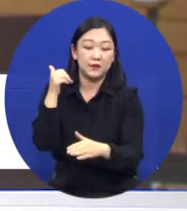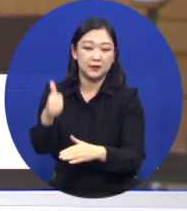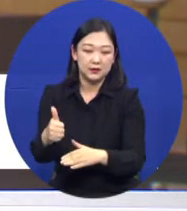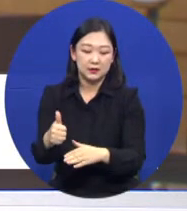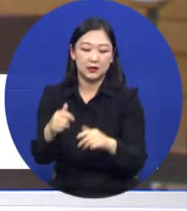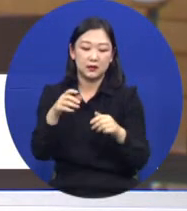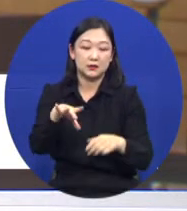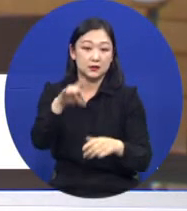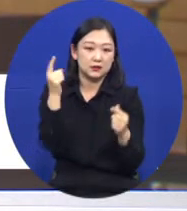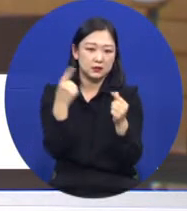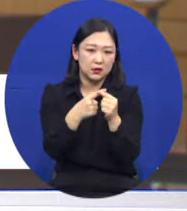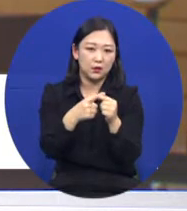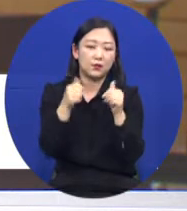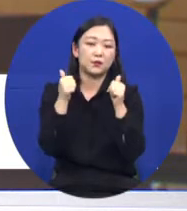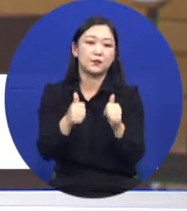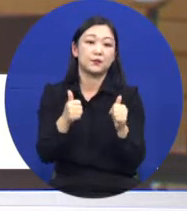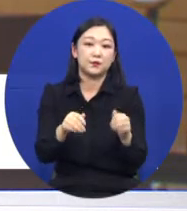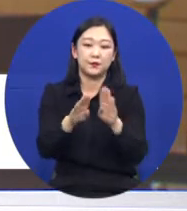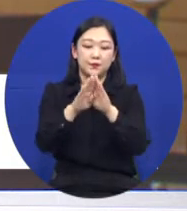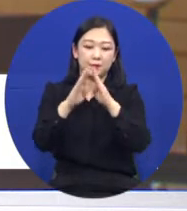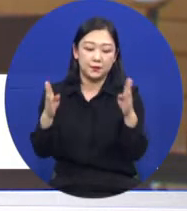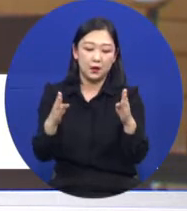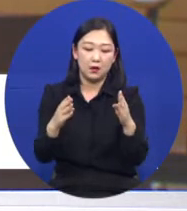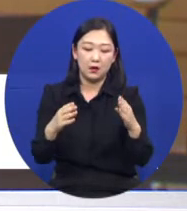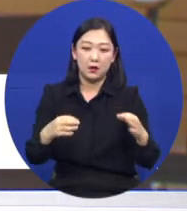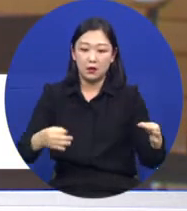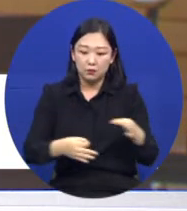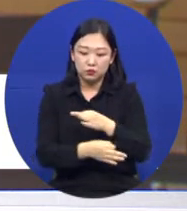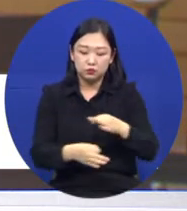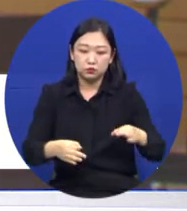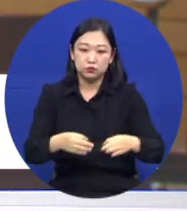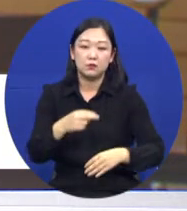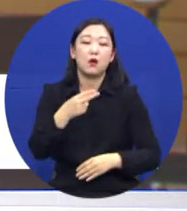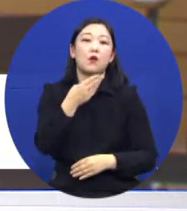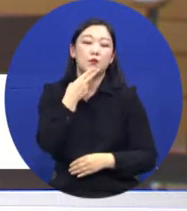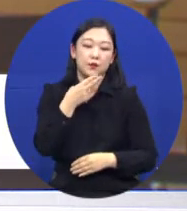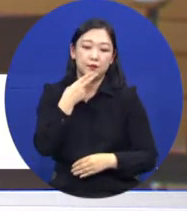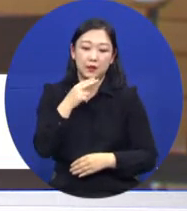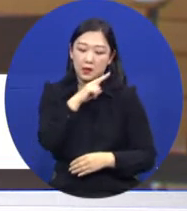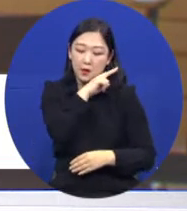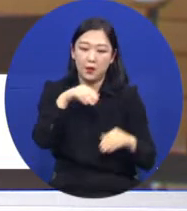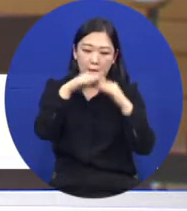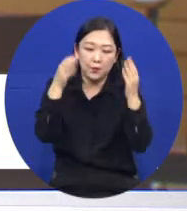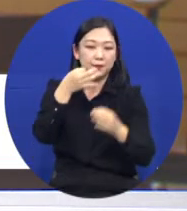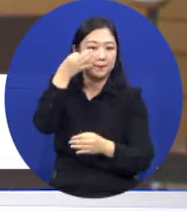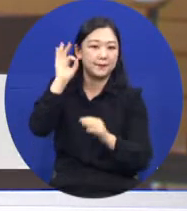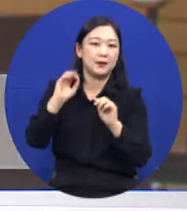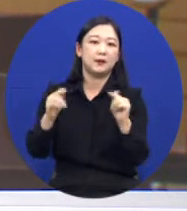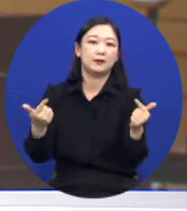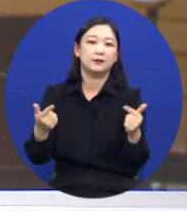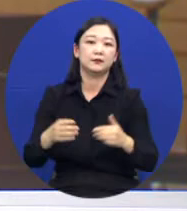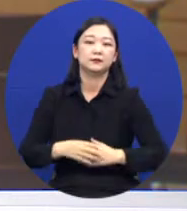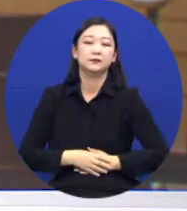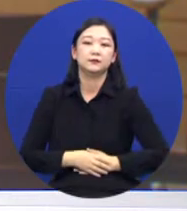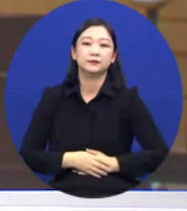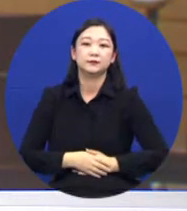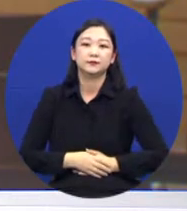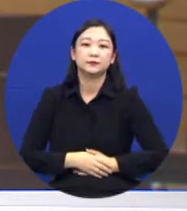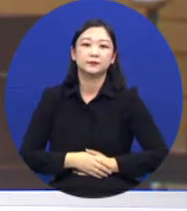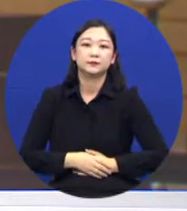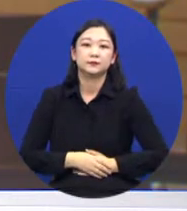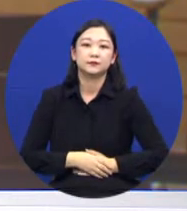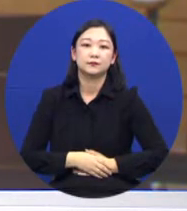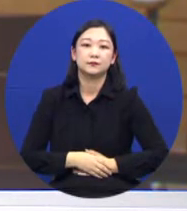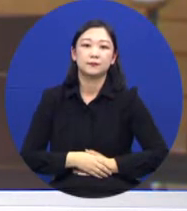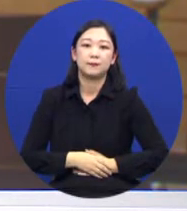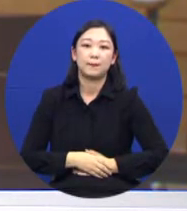첫 공판이 열렸습니다 이들은 부정한 청탁 은 없었다며 혐의를 모두 부인했습니다 김응석 기자입니다